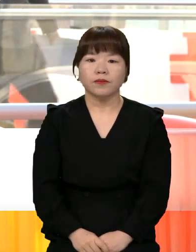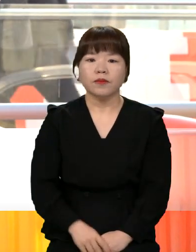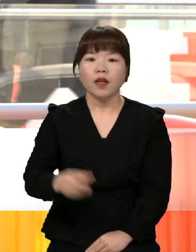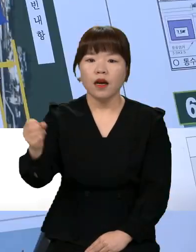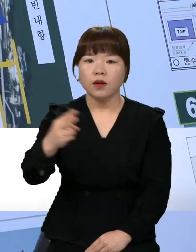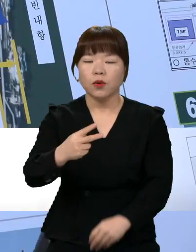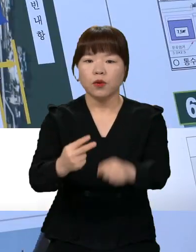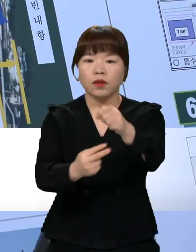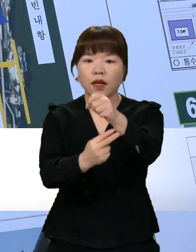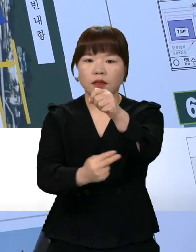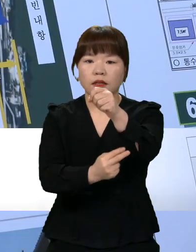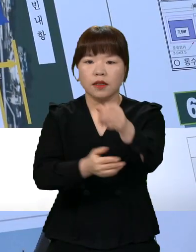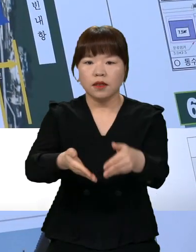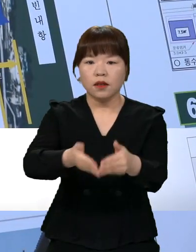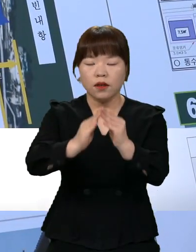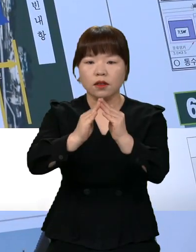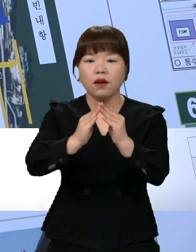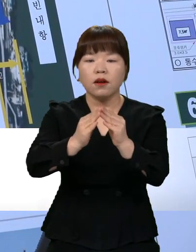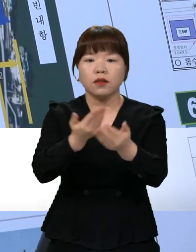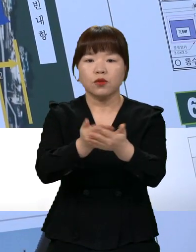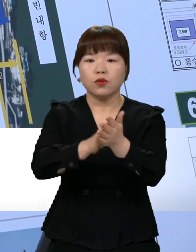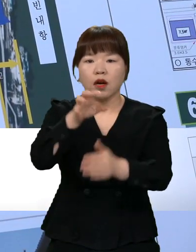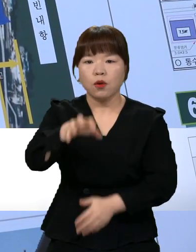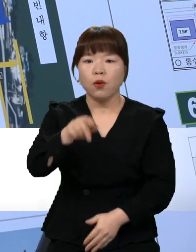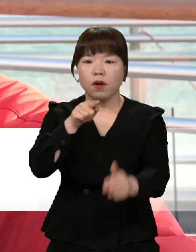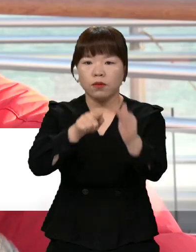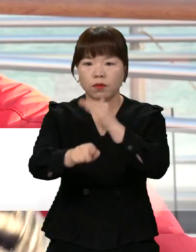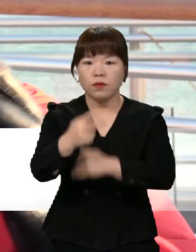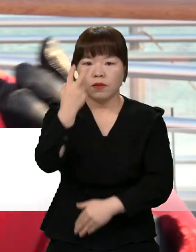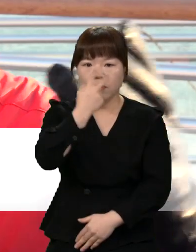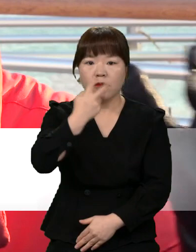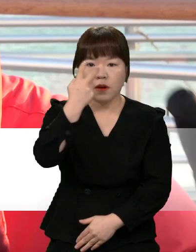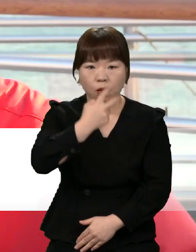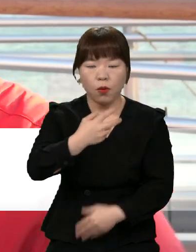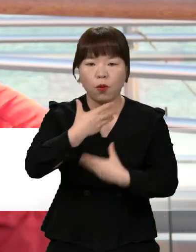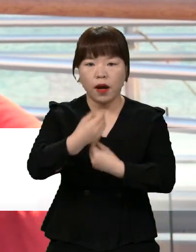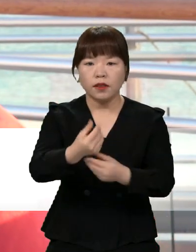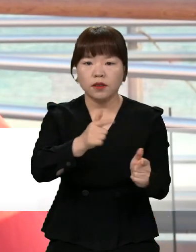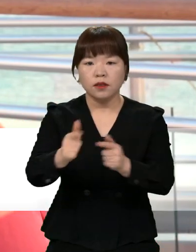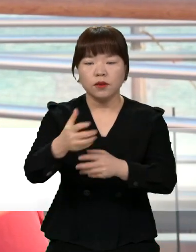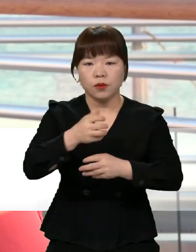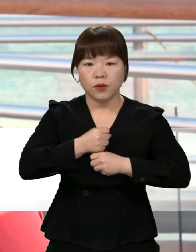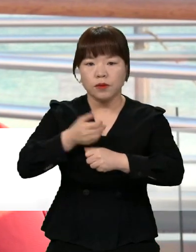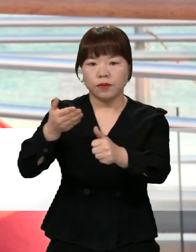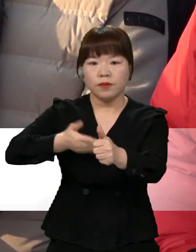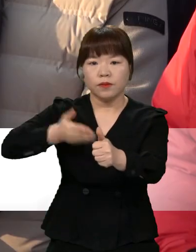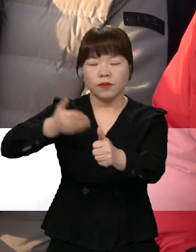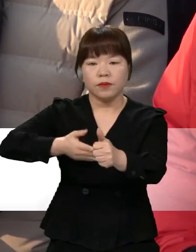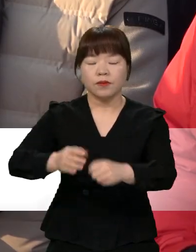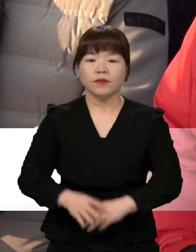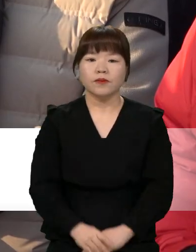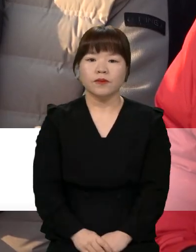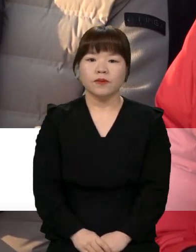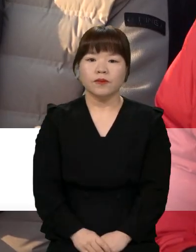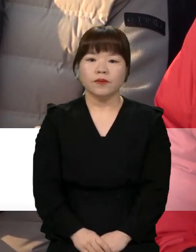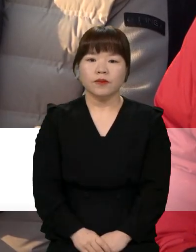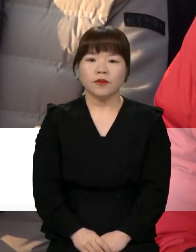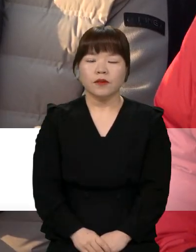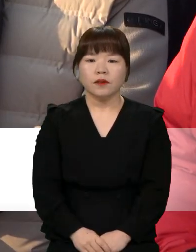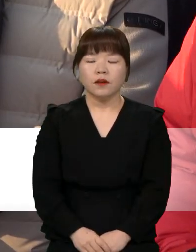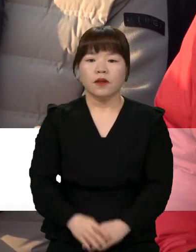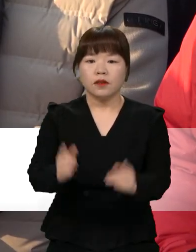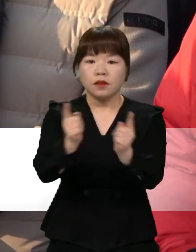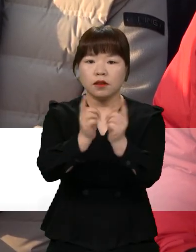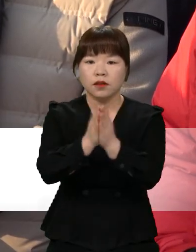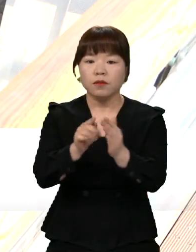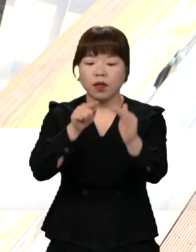동빈대교 건설 현장을 방문해 현황을 확인하고 안전 등에 유의할 것을 요청하기도 했습니다 한편 포시는